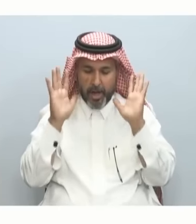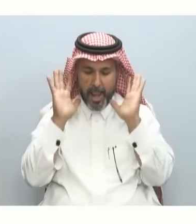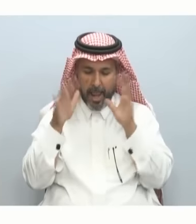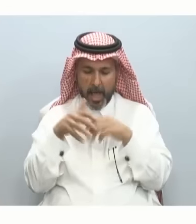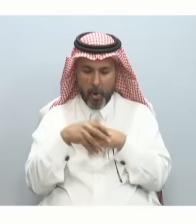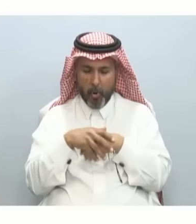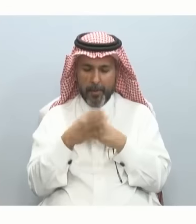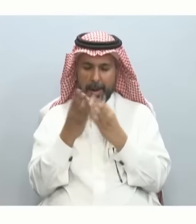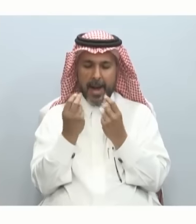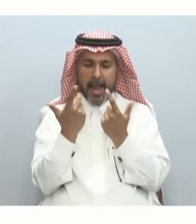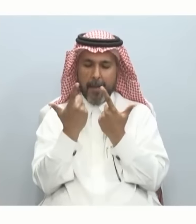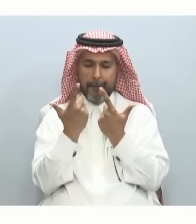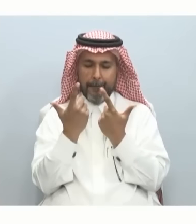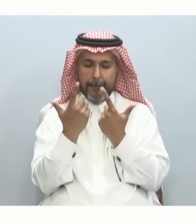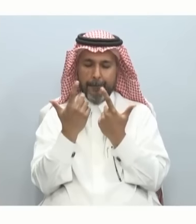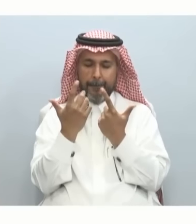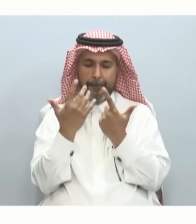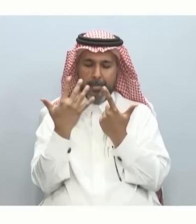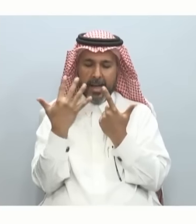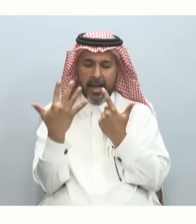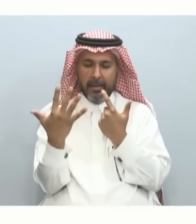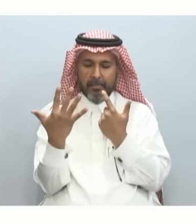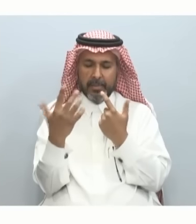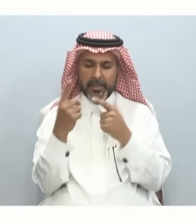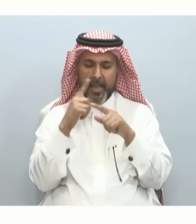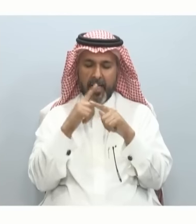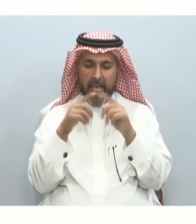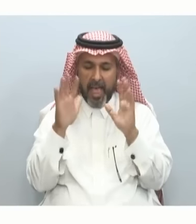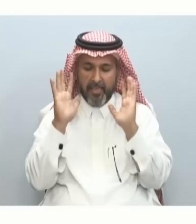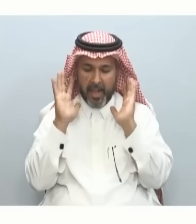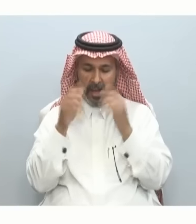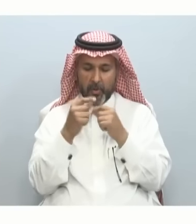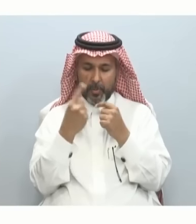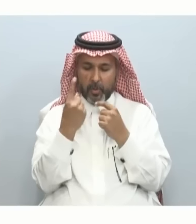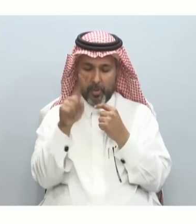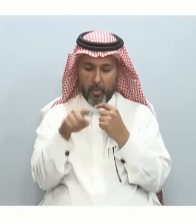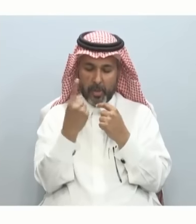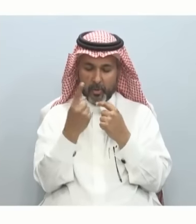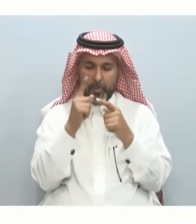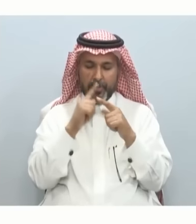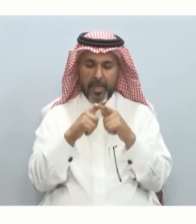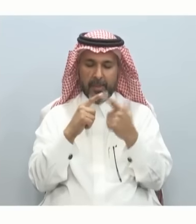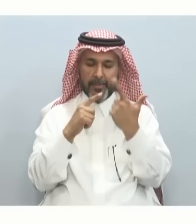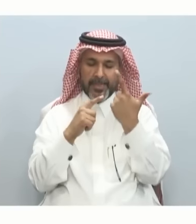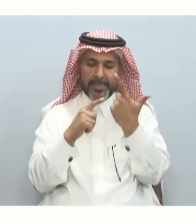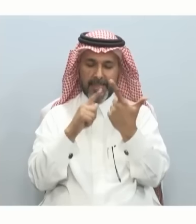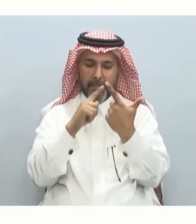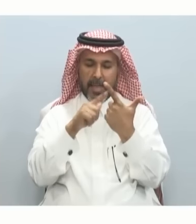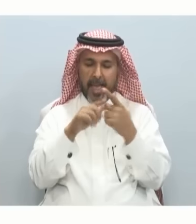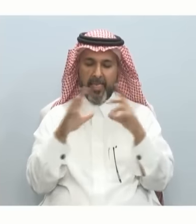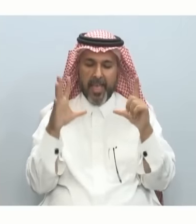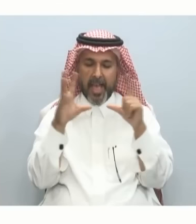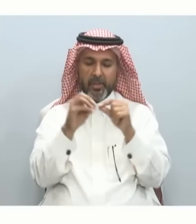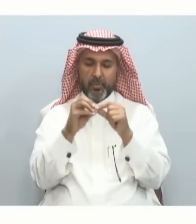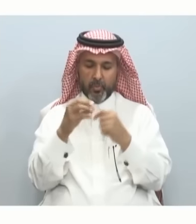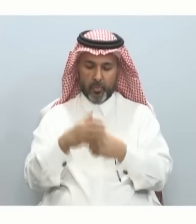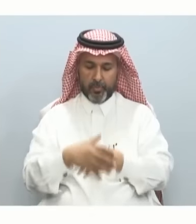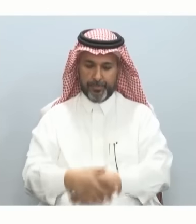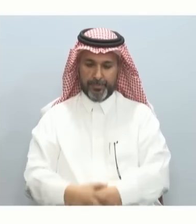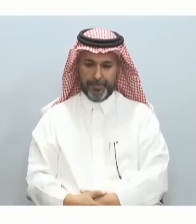يساوي خمسه وهي عدد صلوات في اليوم الواحد مضروبه في سبعه وتساوي